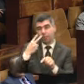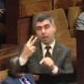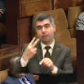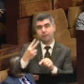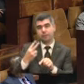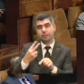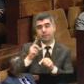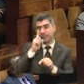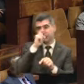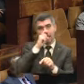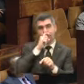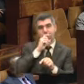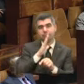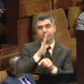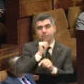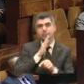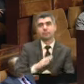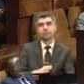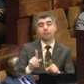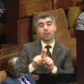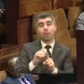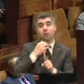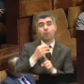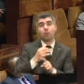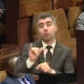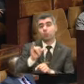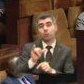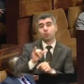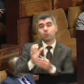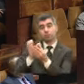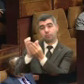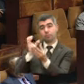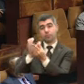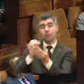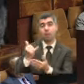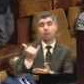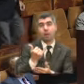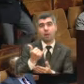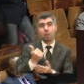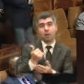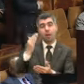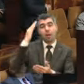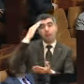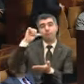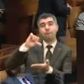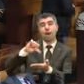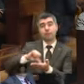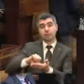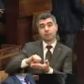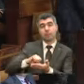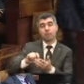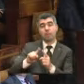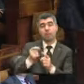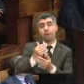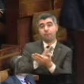هل هناك وسائل كفيلة لتحقيق هذا الحق وعلى رأسها وسيلة النقل؟ هناك بعض المدن كمدينة فاس اللي ألغت المجانية